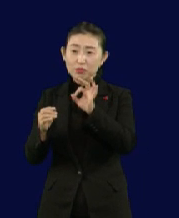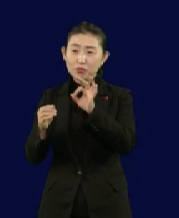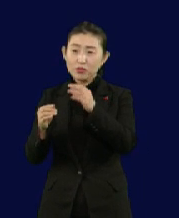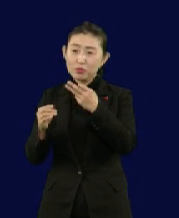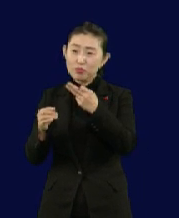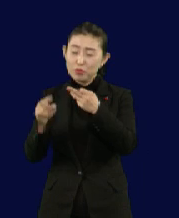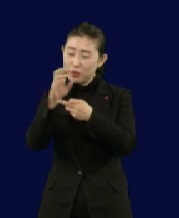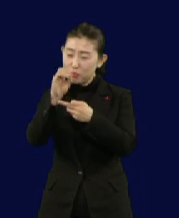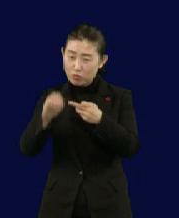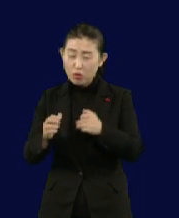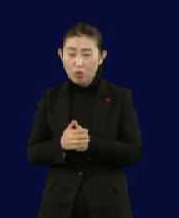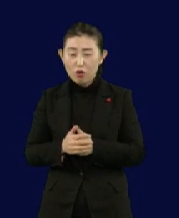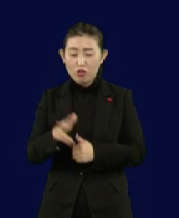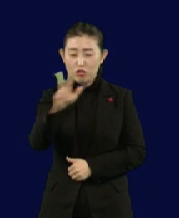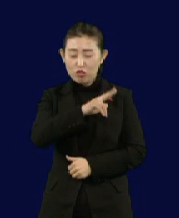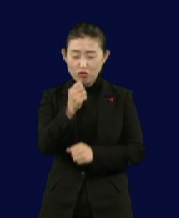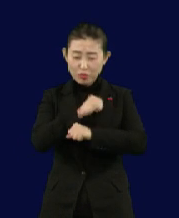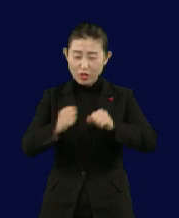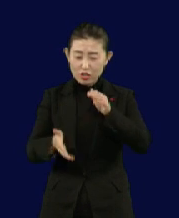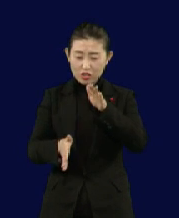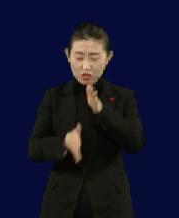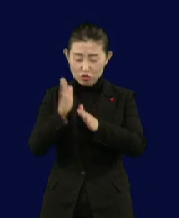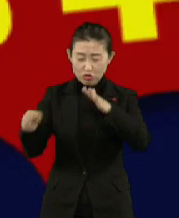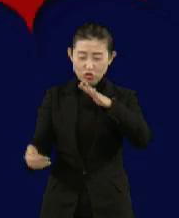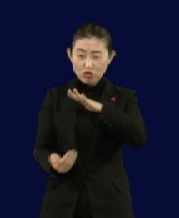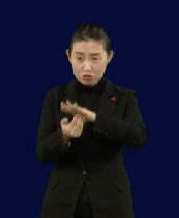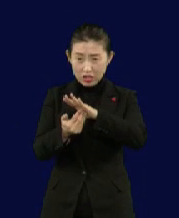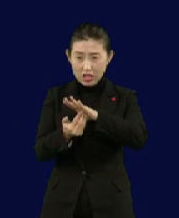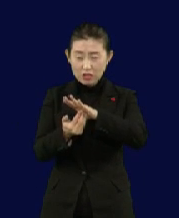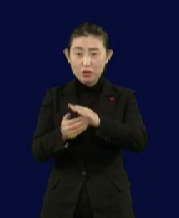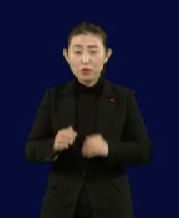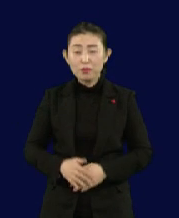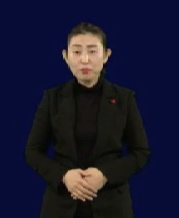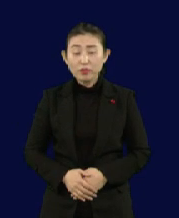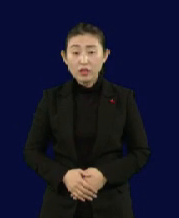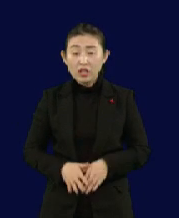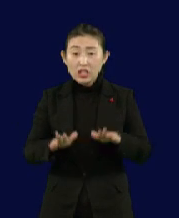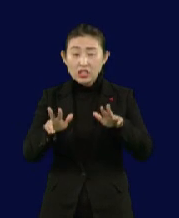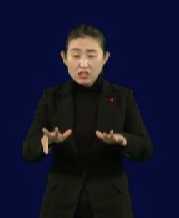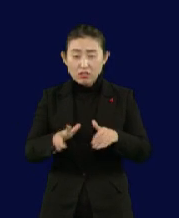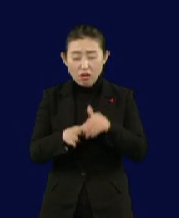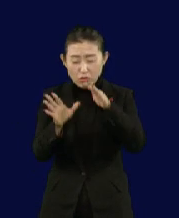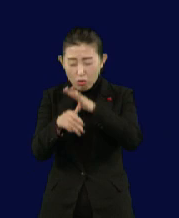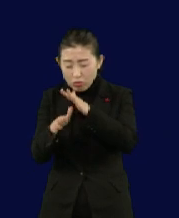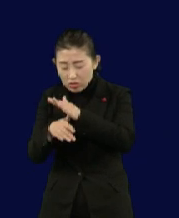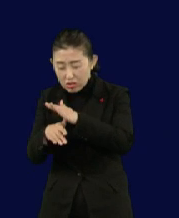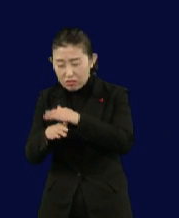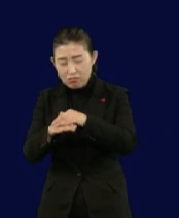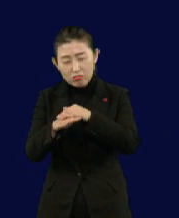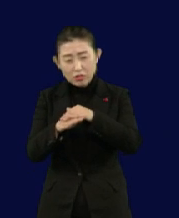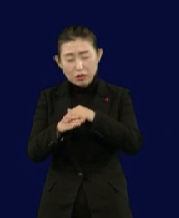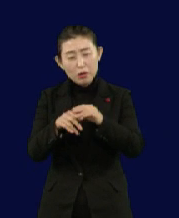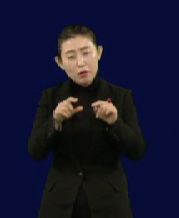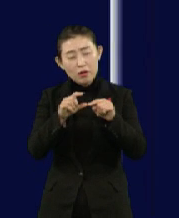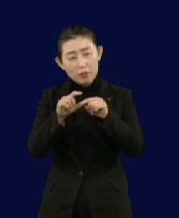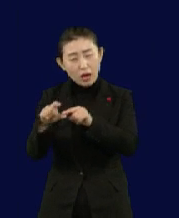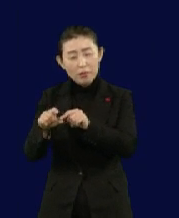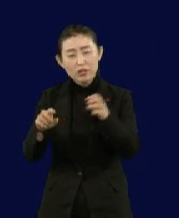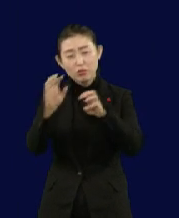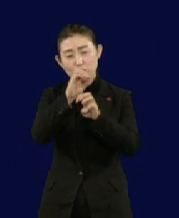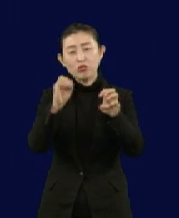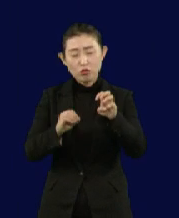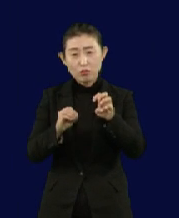전국 특광역시 가운데 단연 1위이며 통계조차 없는 신도시만 따지면 공실은 30% 가까이 될